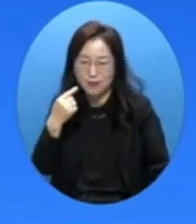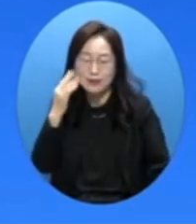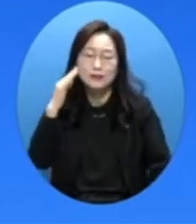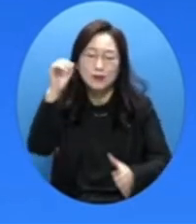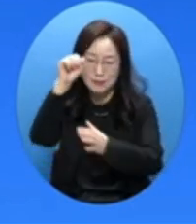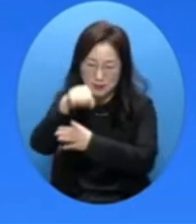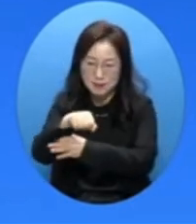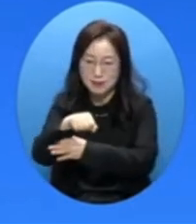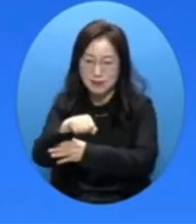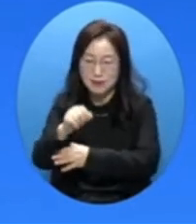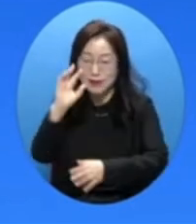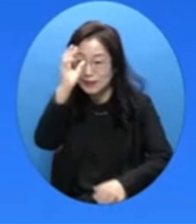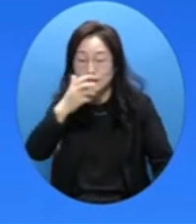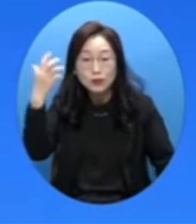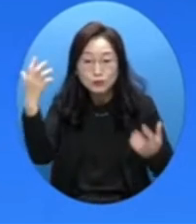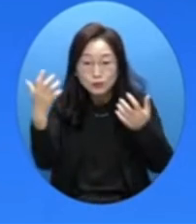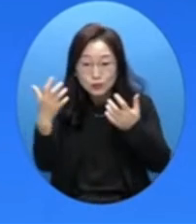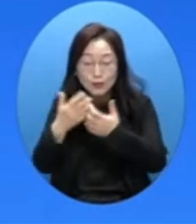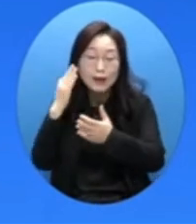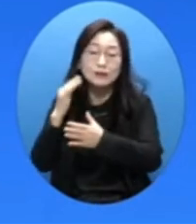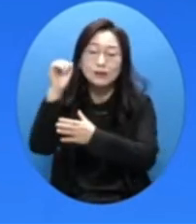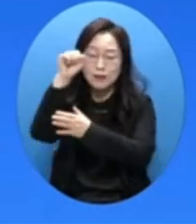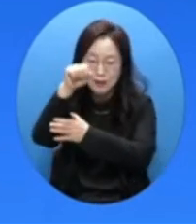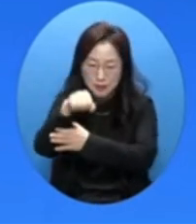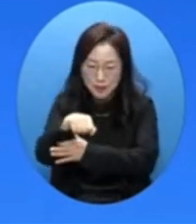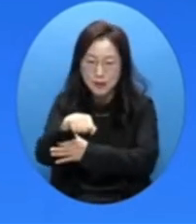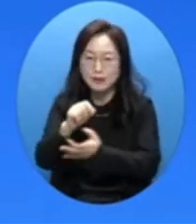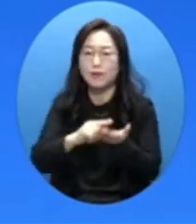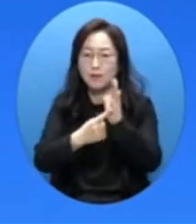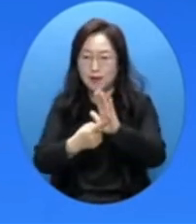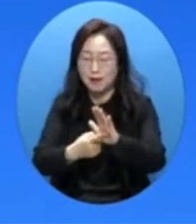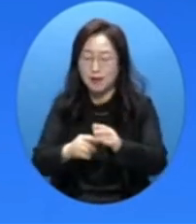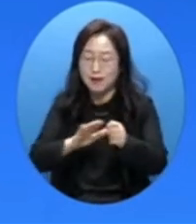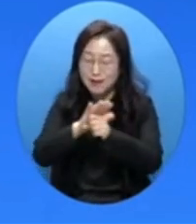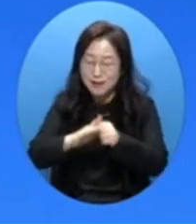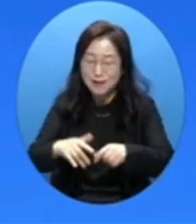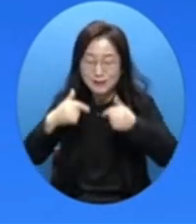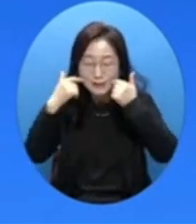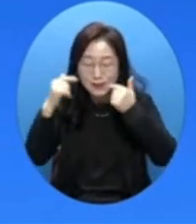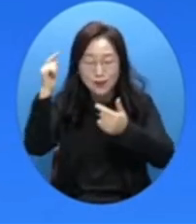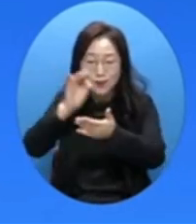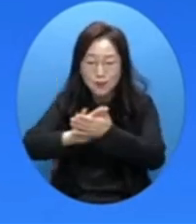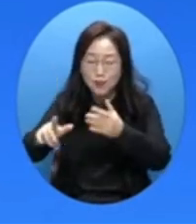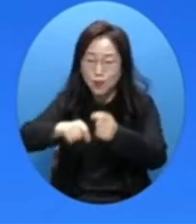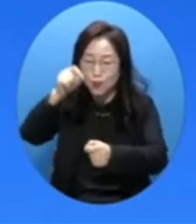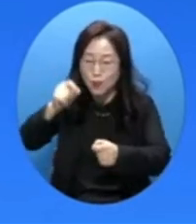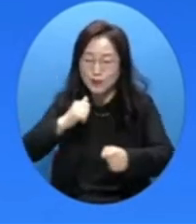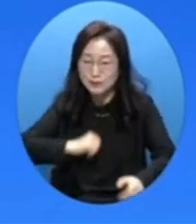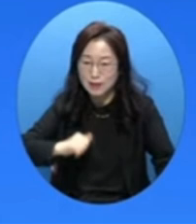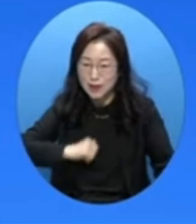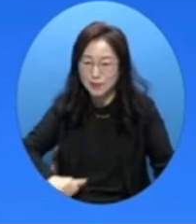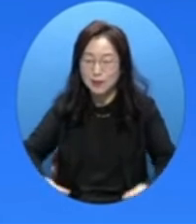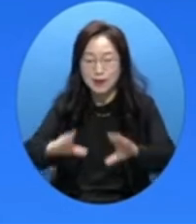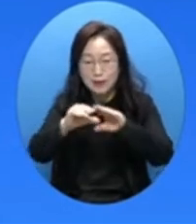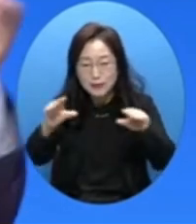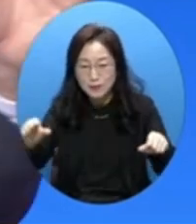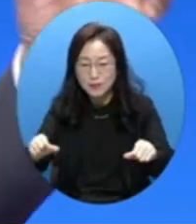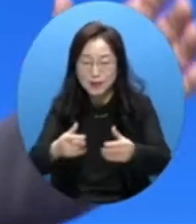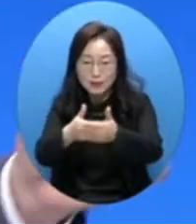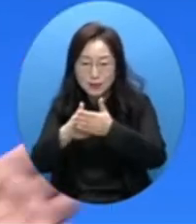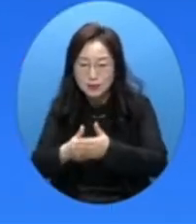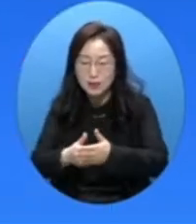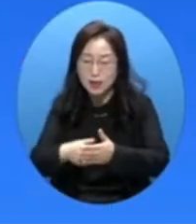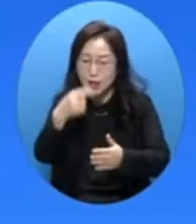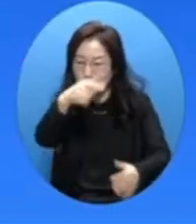것입니다. 성령 충만은 열매로 나타나야 됩니다. 사랑과 희락과 화평과 오래 참음과 자비와 양성과 충성과 온유와 절제 열매가